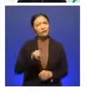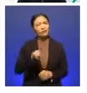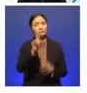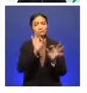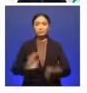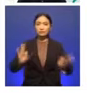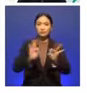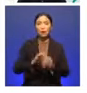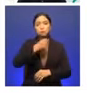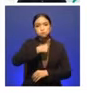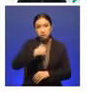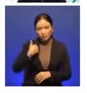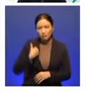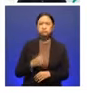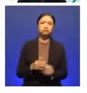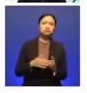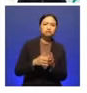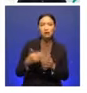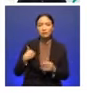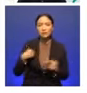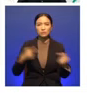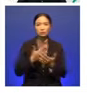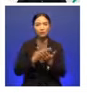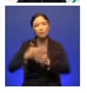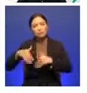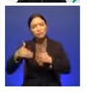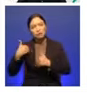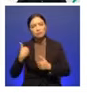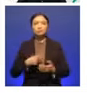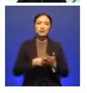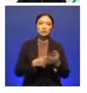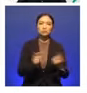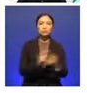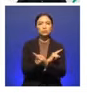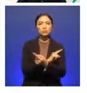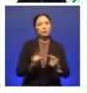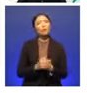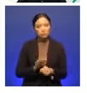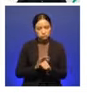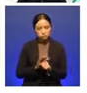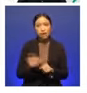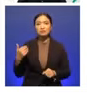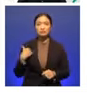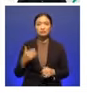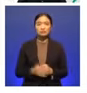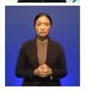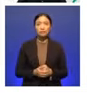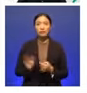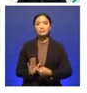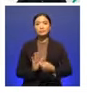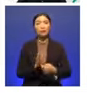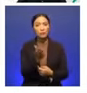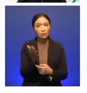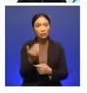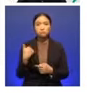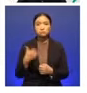เนื่องจากผู้สูงอายุก็มีความเปราะบางนะครับด้านรายได้ขาดหลักประกันทางสังคมที่เพียงพอนะครับสิ่งที่เป็นข้อเสนอของเราก็คือว่า